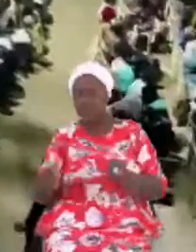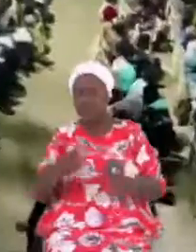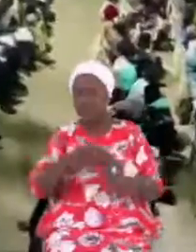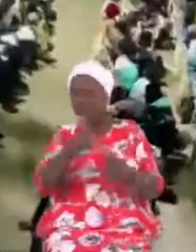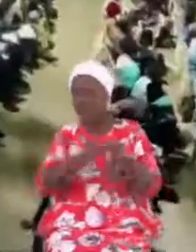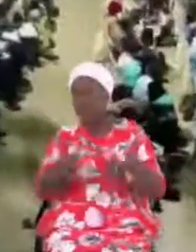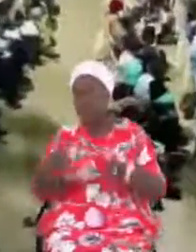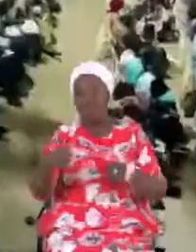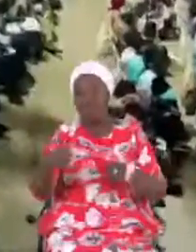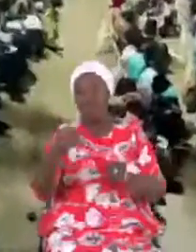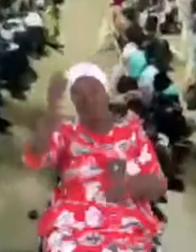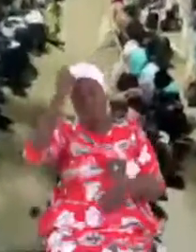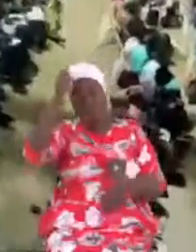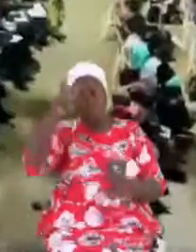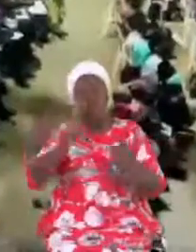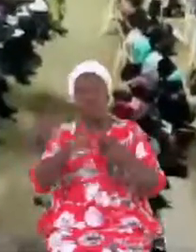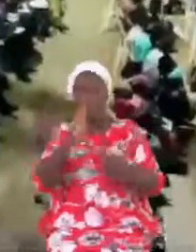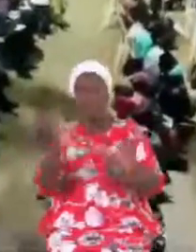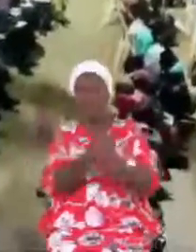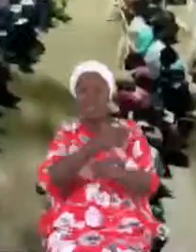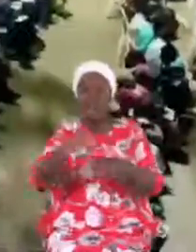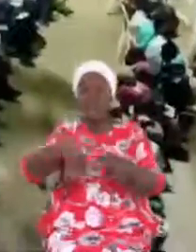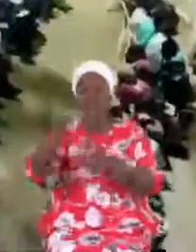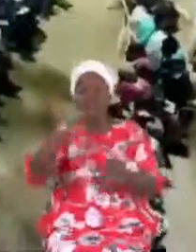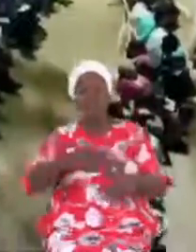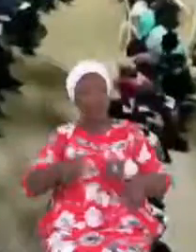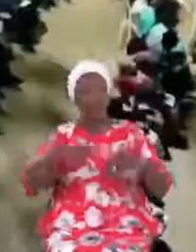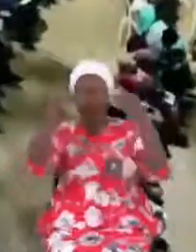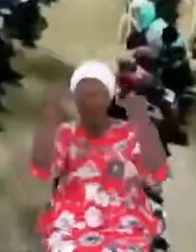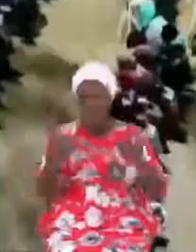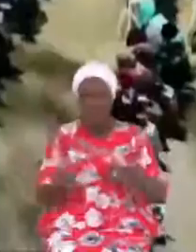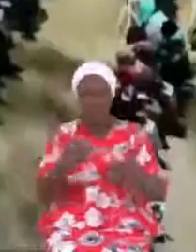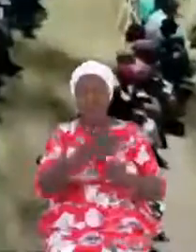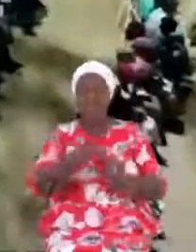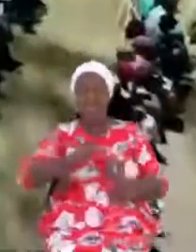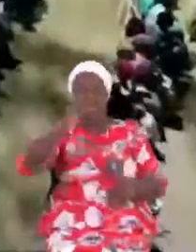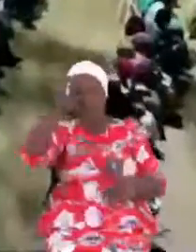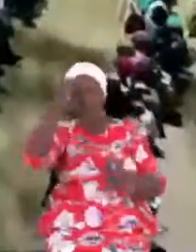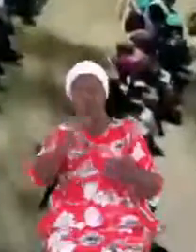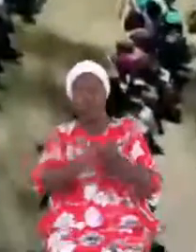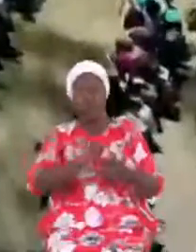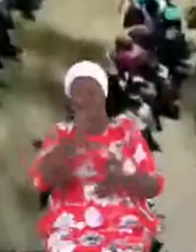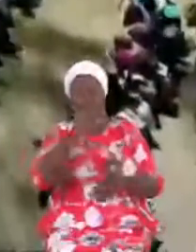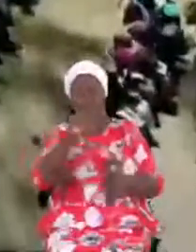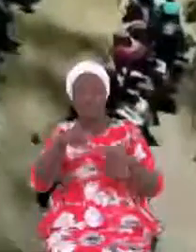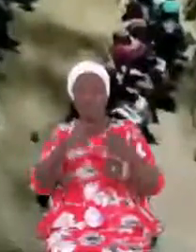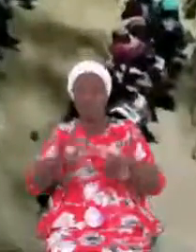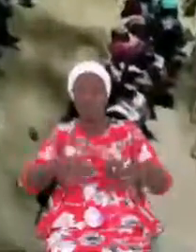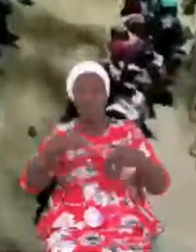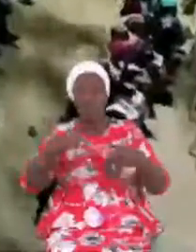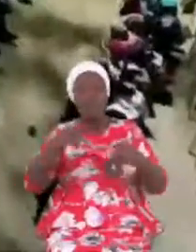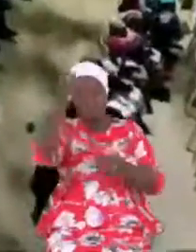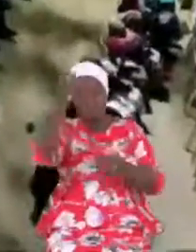douleur et tout ce qui est du diable soit ôté de ma vie maintenant. Et je sais que je ne vais pas vivre avec